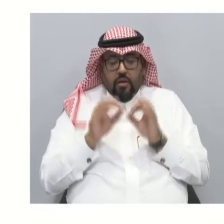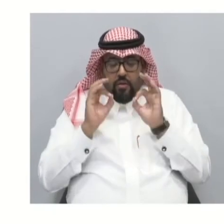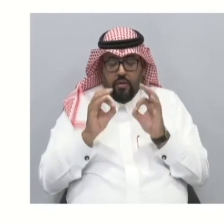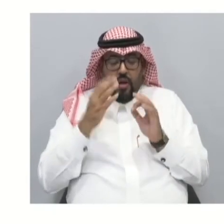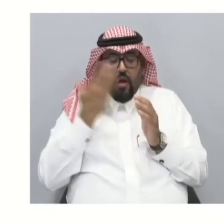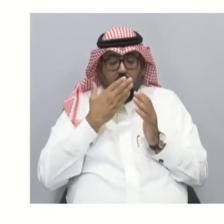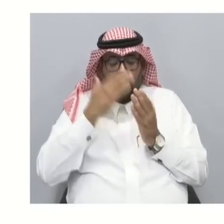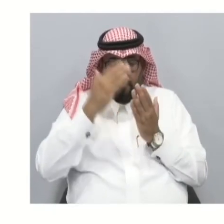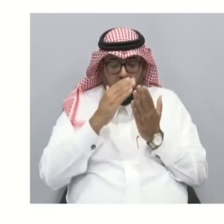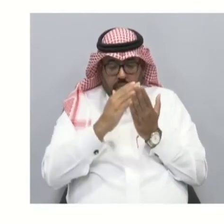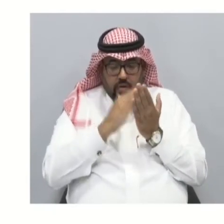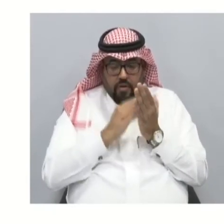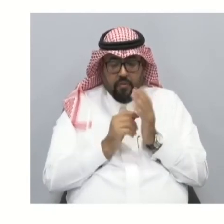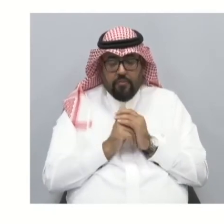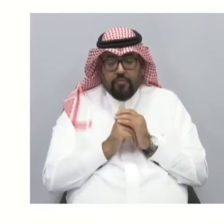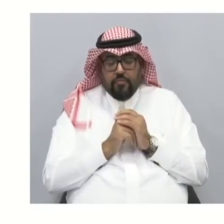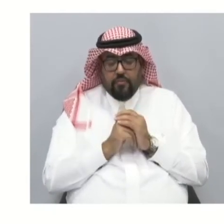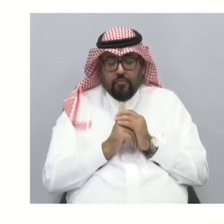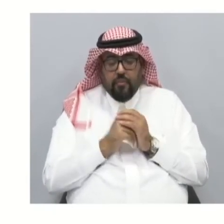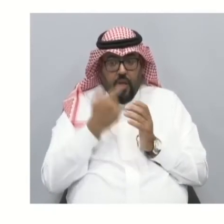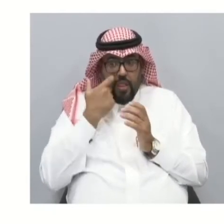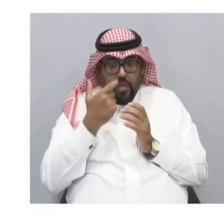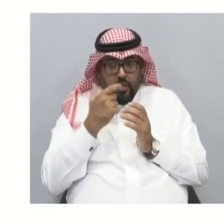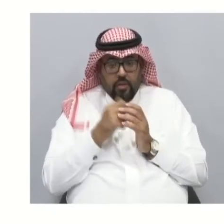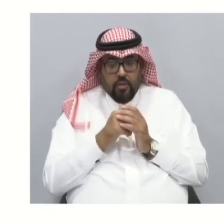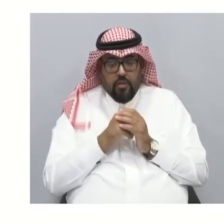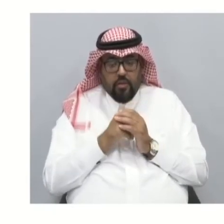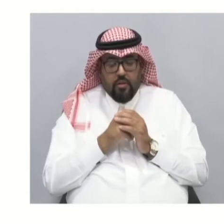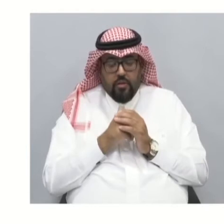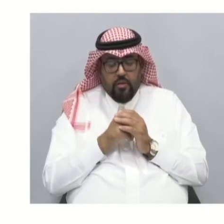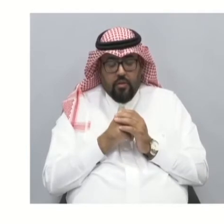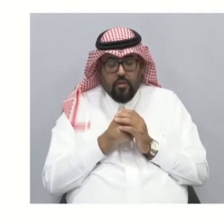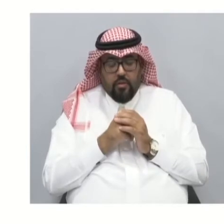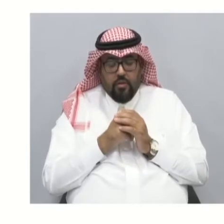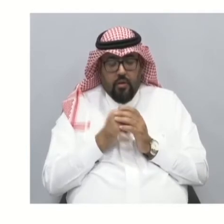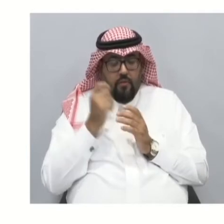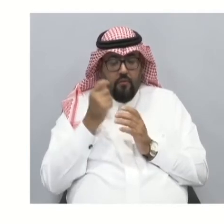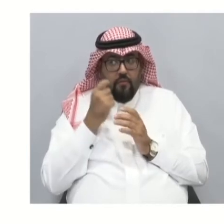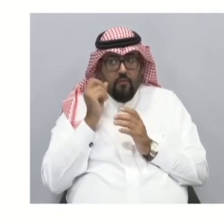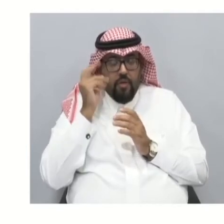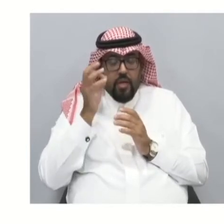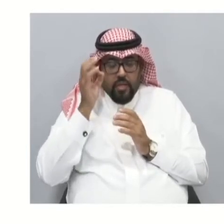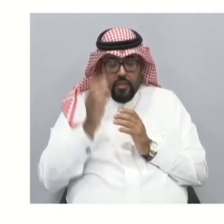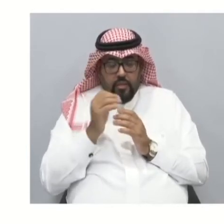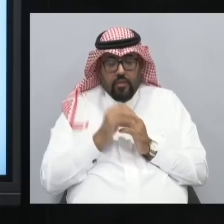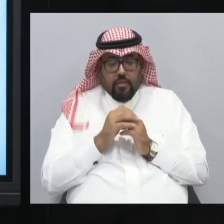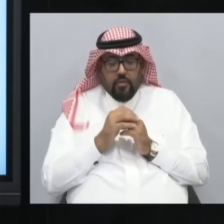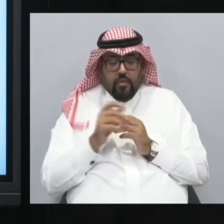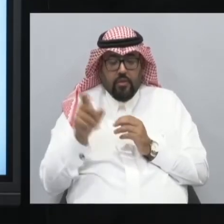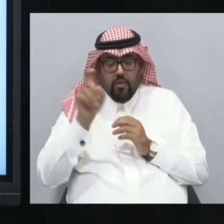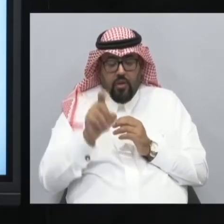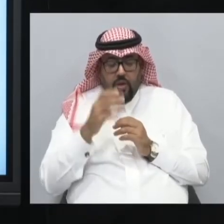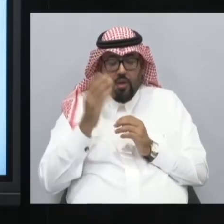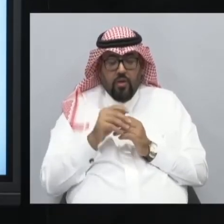النص فقرة فقرة، وهذا هو الهدف أيضا، القراءة بتركيز، لأنك أنت تضع فكرة رئيسة ثم تضع سؤال ثم تقرأ بتركيز